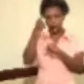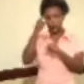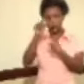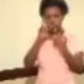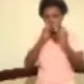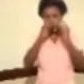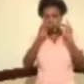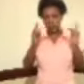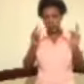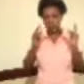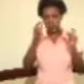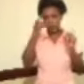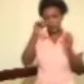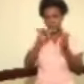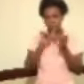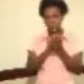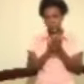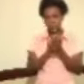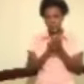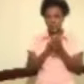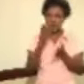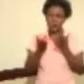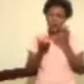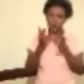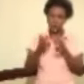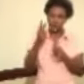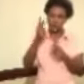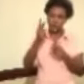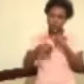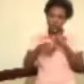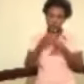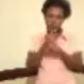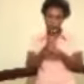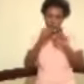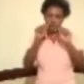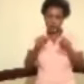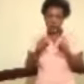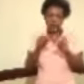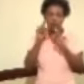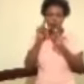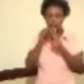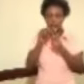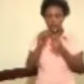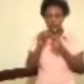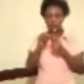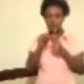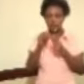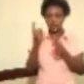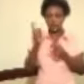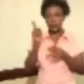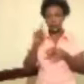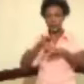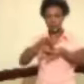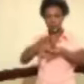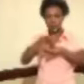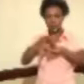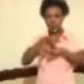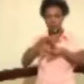temps. La prend minimum de 2 ans pour qu'elle commence à identifier certaines terres et au maximum